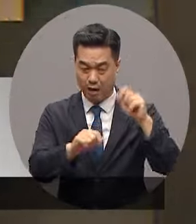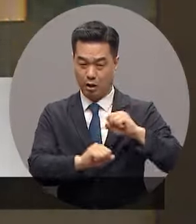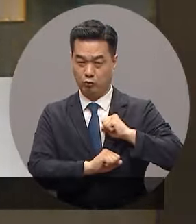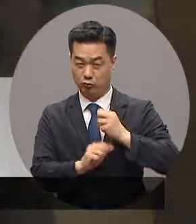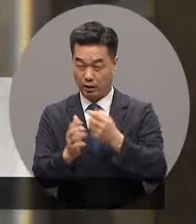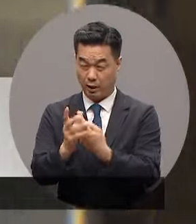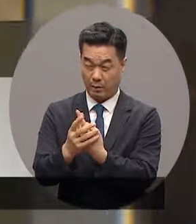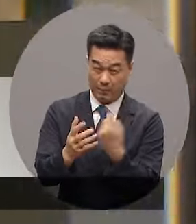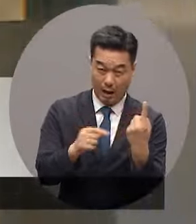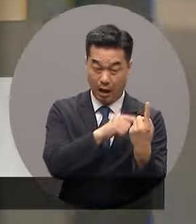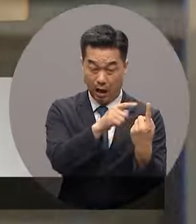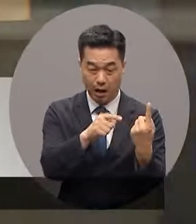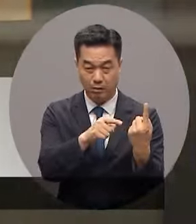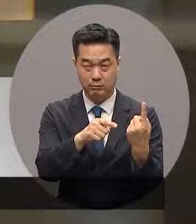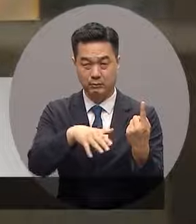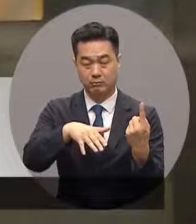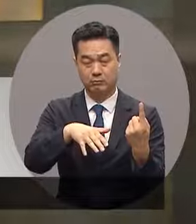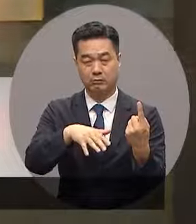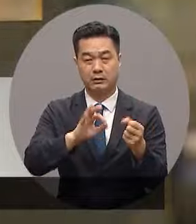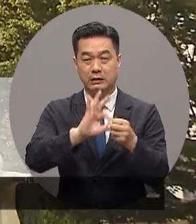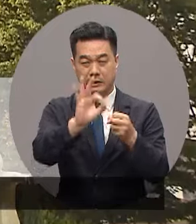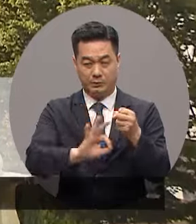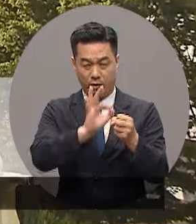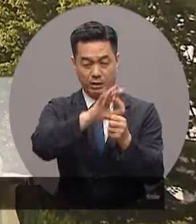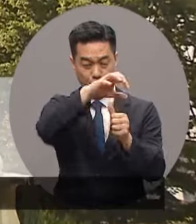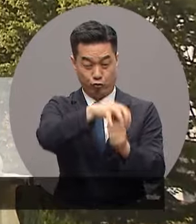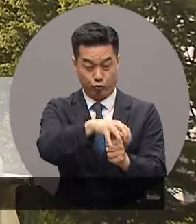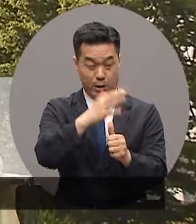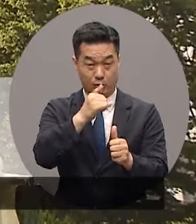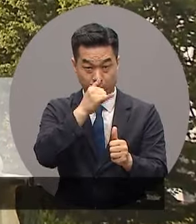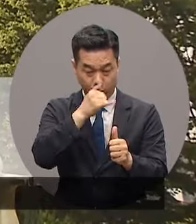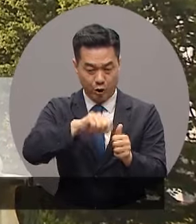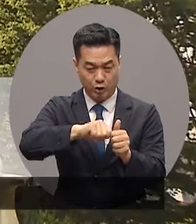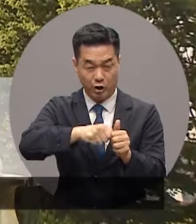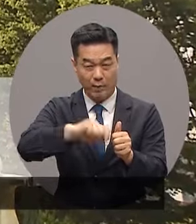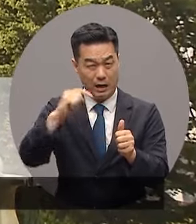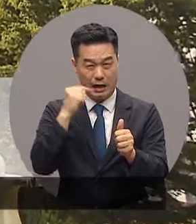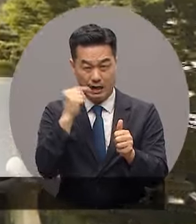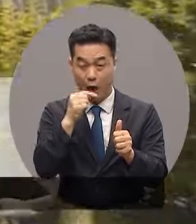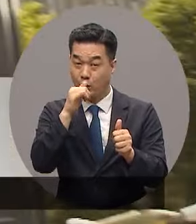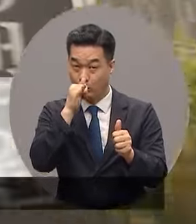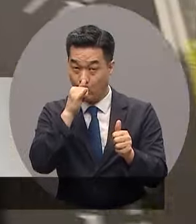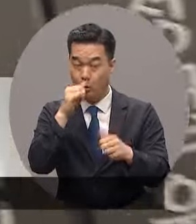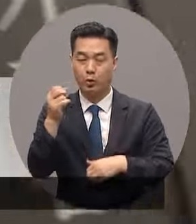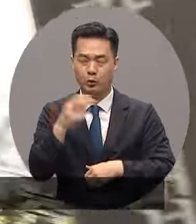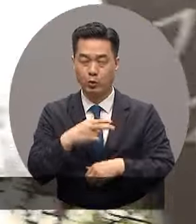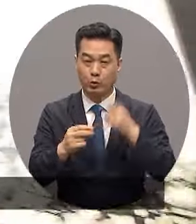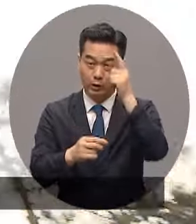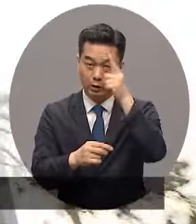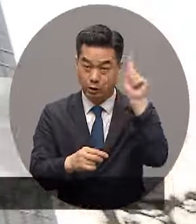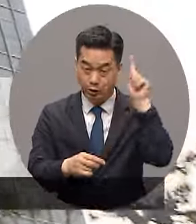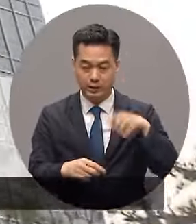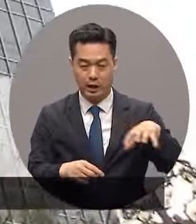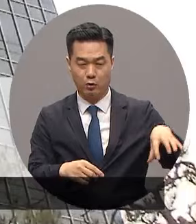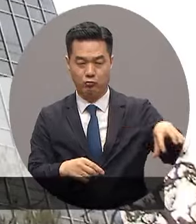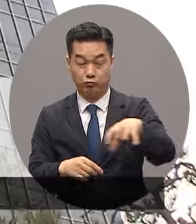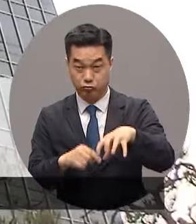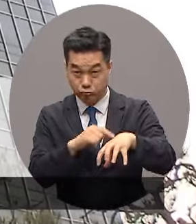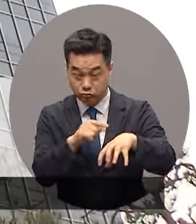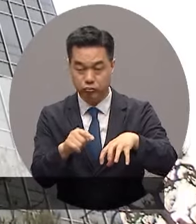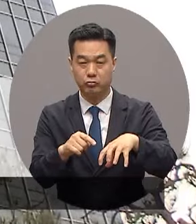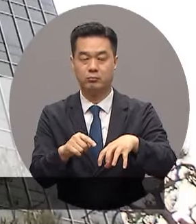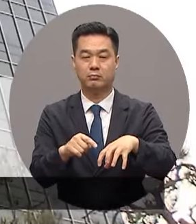전투를 거부한 병사에게 최대 10년까지 구금할 수 있도록 처벌을 강화하는 법안을 통과시켰고 러시아군 당국이